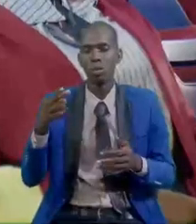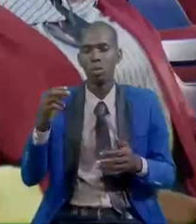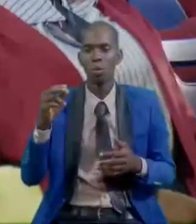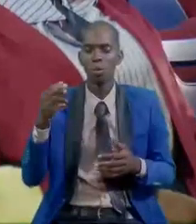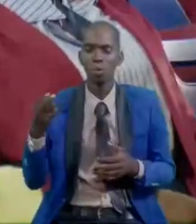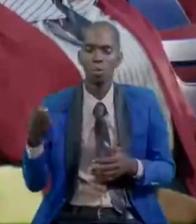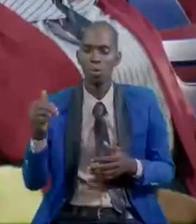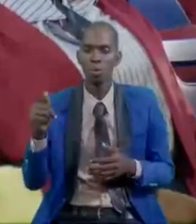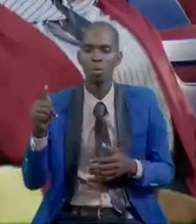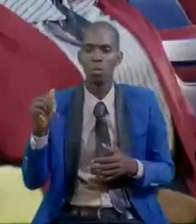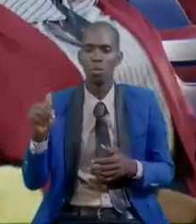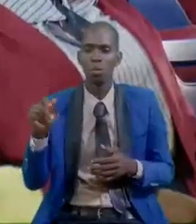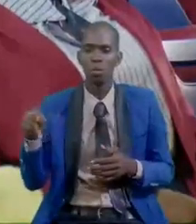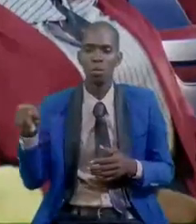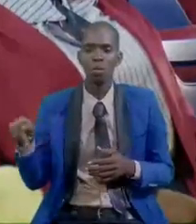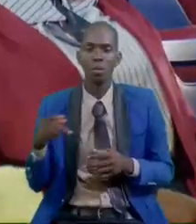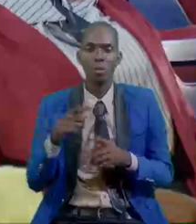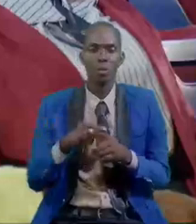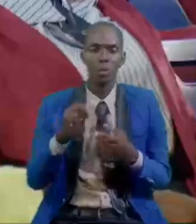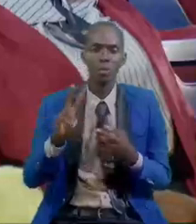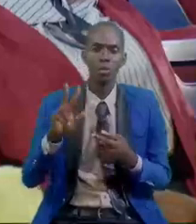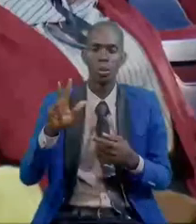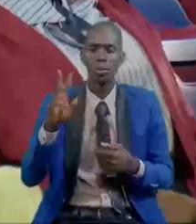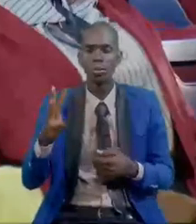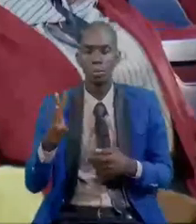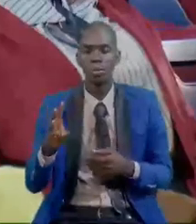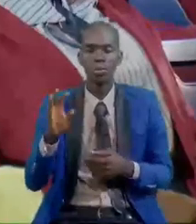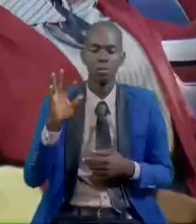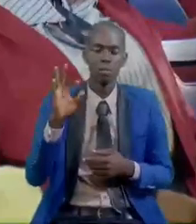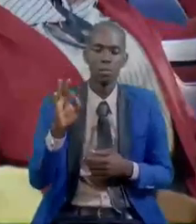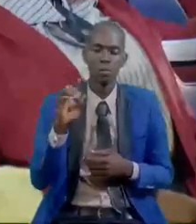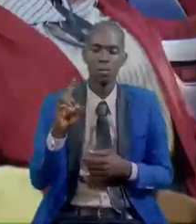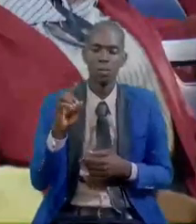vous pouvez nous écrire par les numéros qui vous sont communiqués.